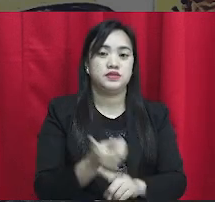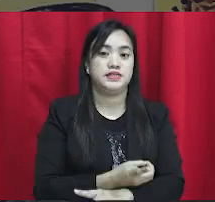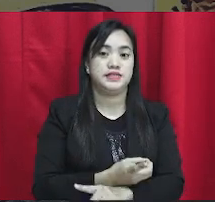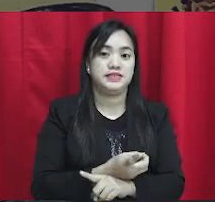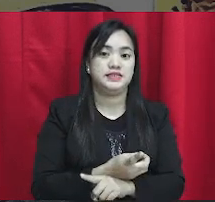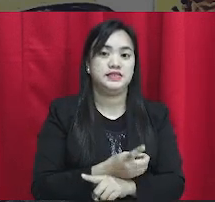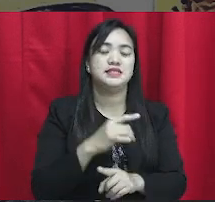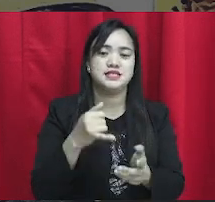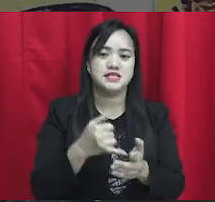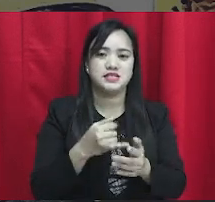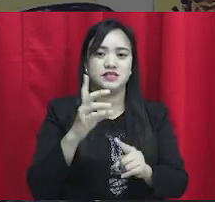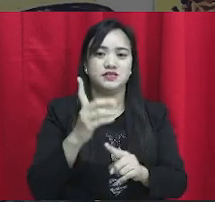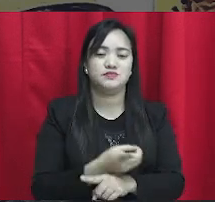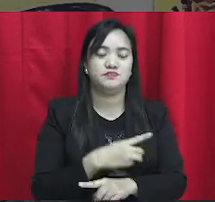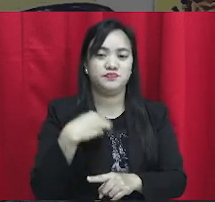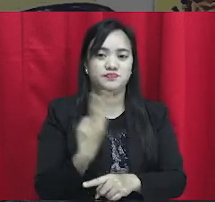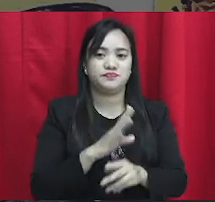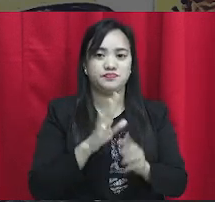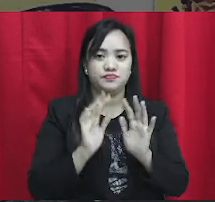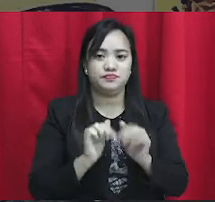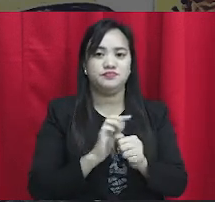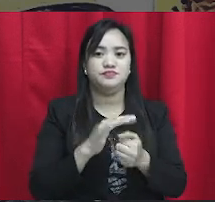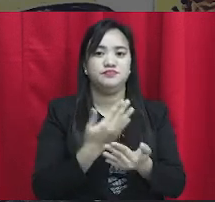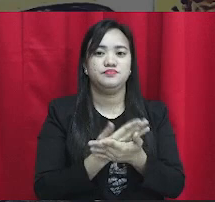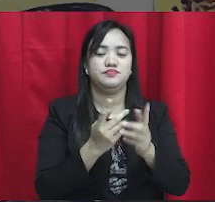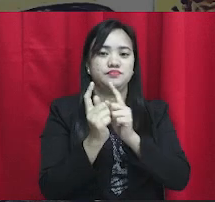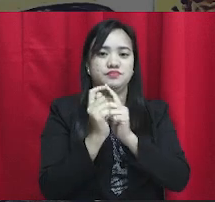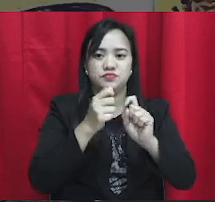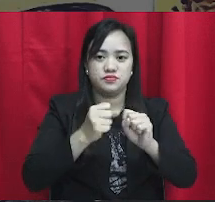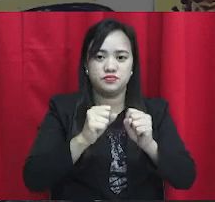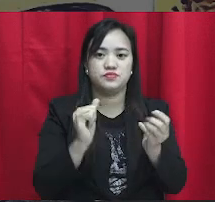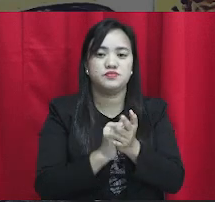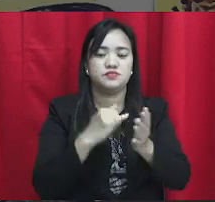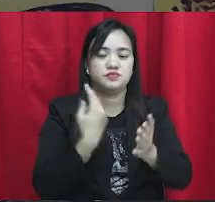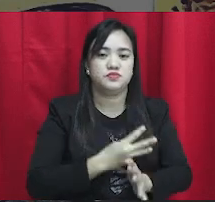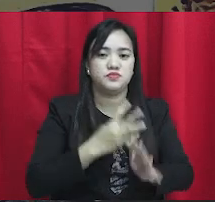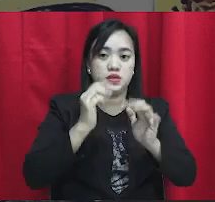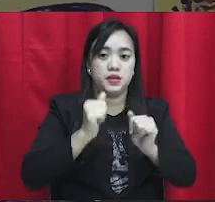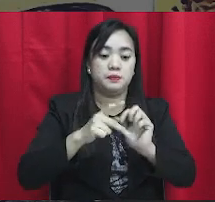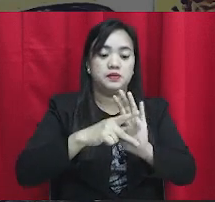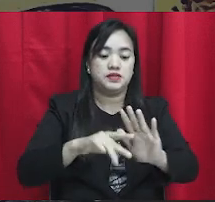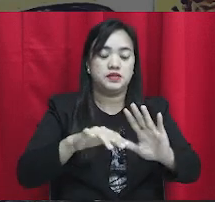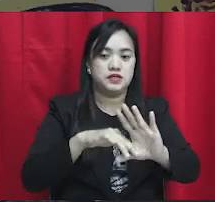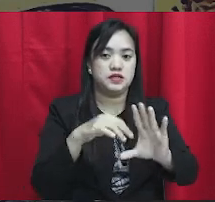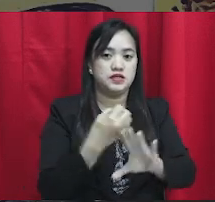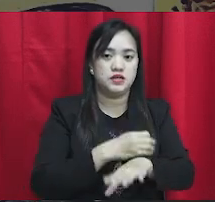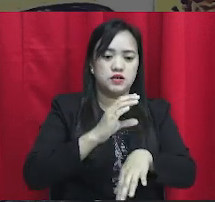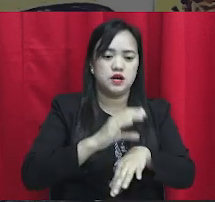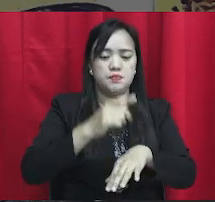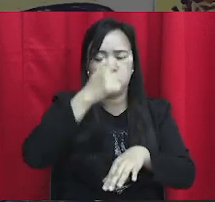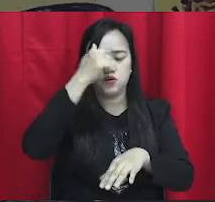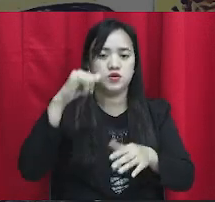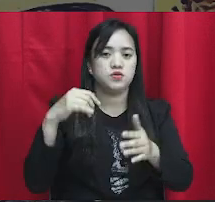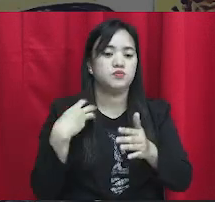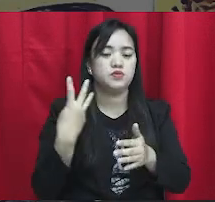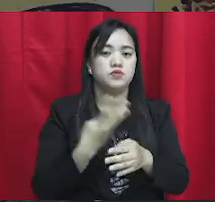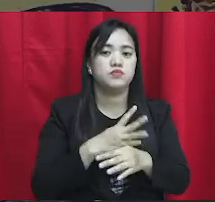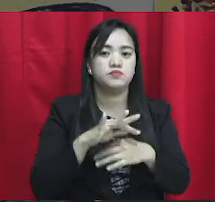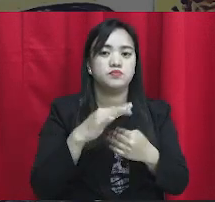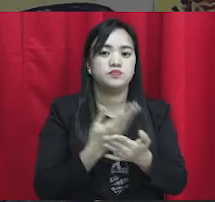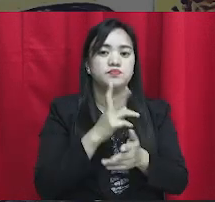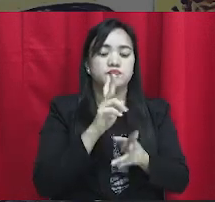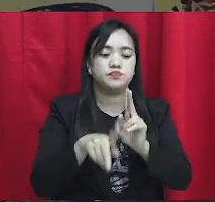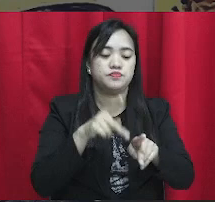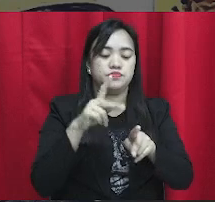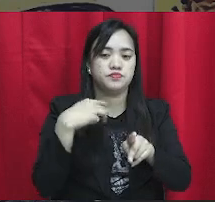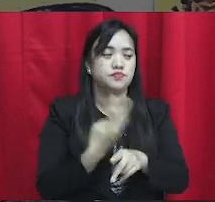po namin kayo din dito sa aming simbahan para ma-present namin kayo sa aming po church. Kasi lahat na nagiging guest po namin ay